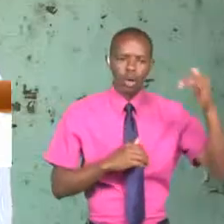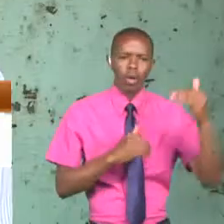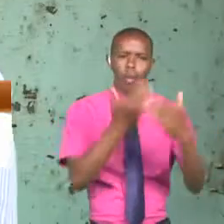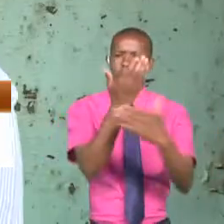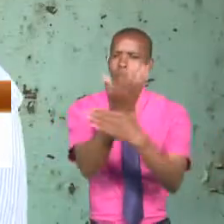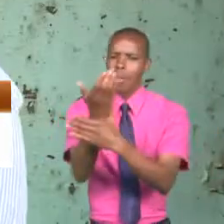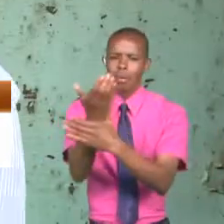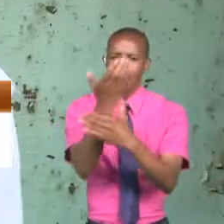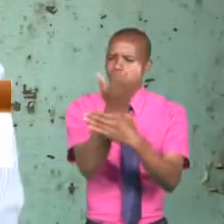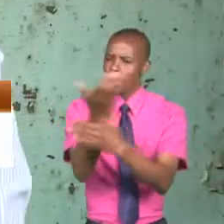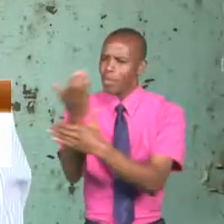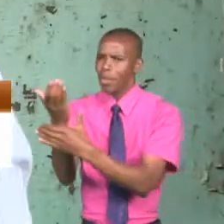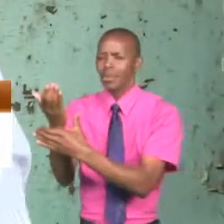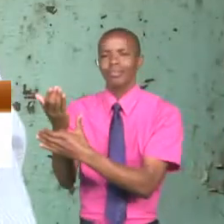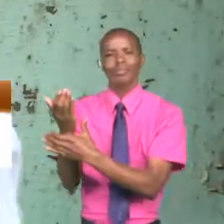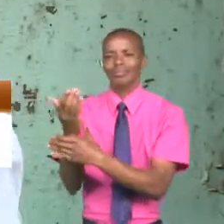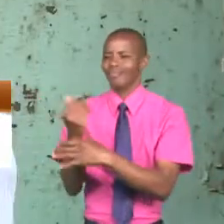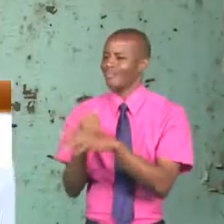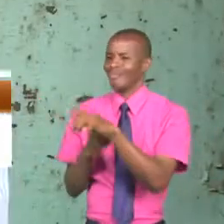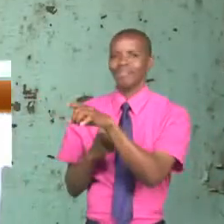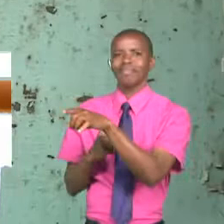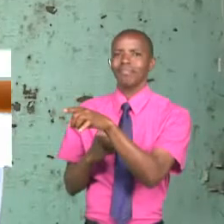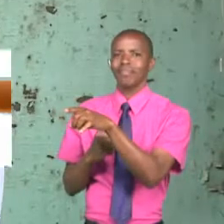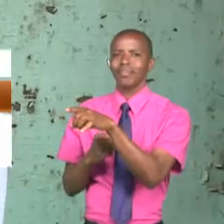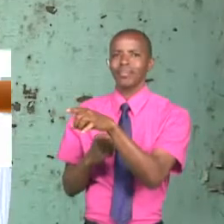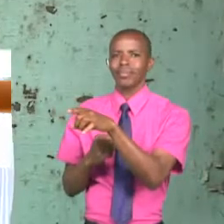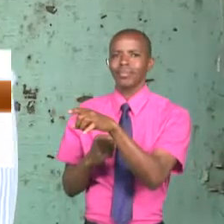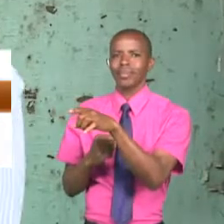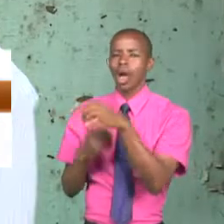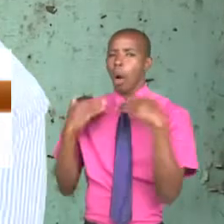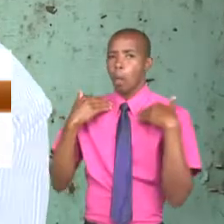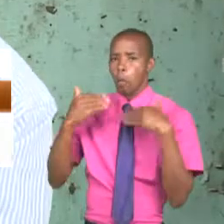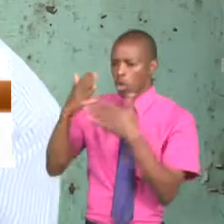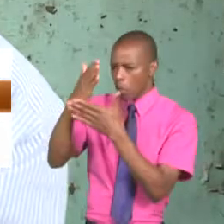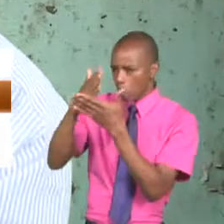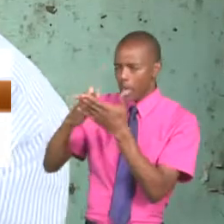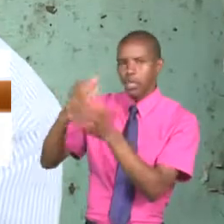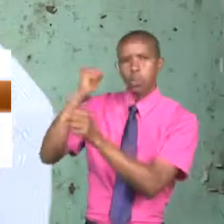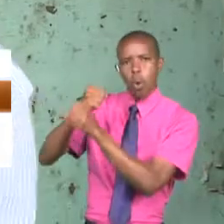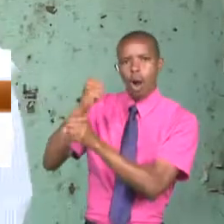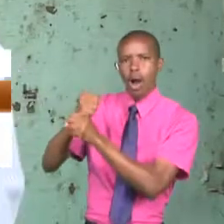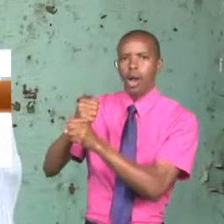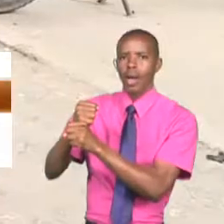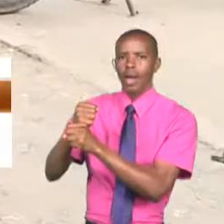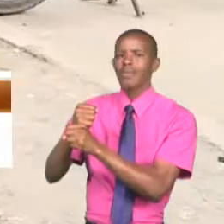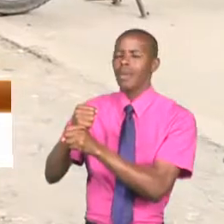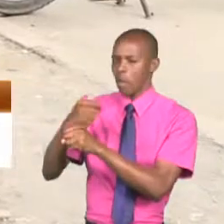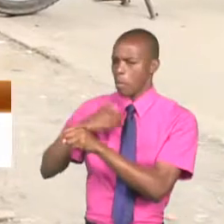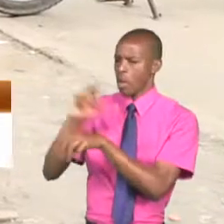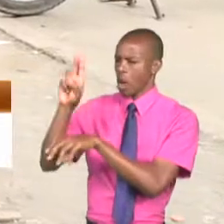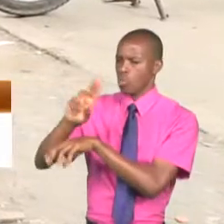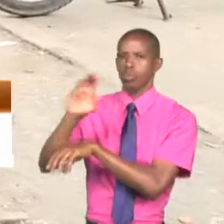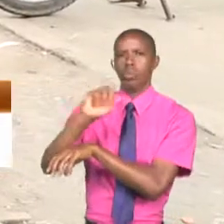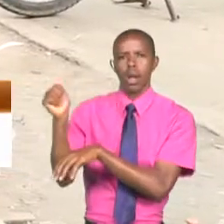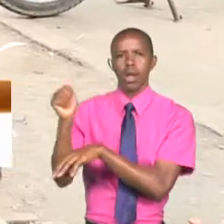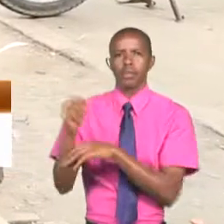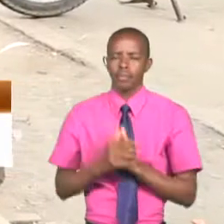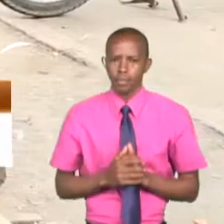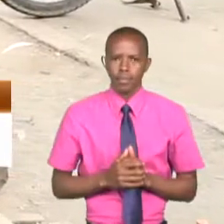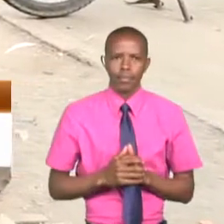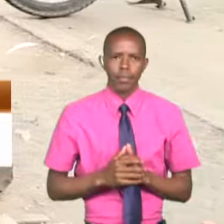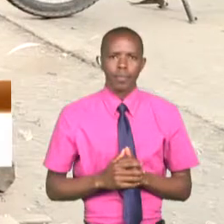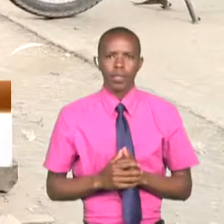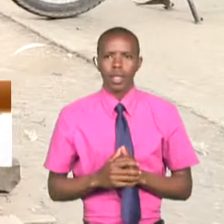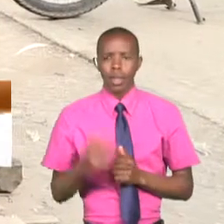naomba hicho kiungo ambacho ninacho kinafanya kazi na kina uwezo, wacha nikikifanyishe kazi. Naona juu